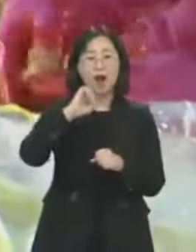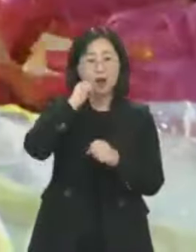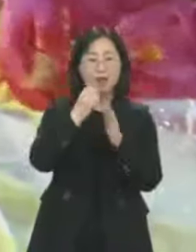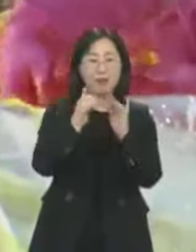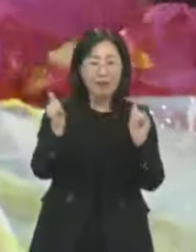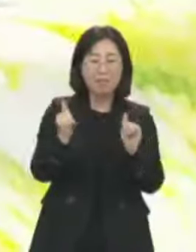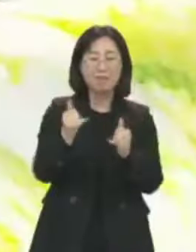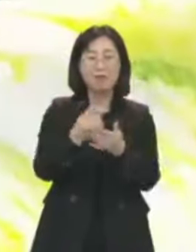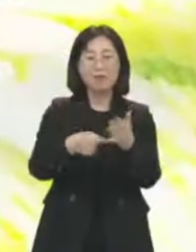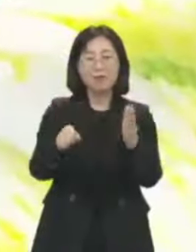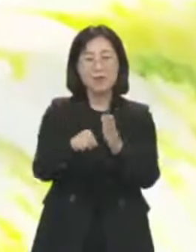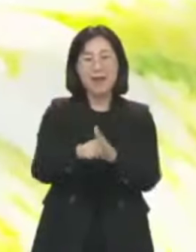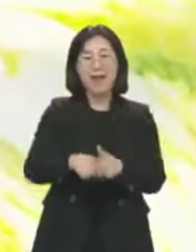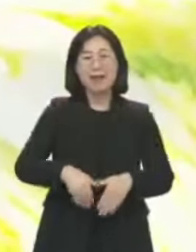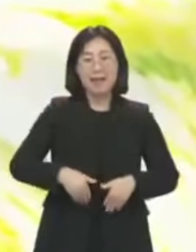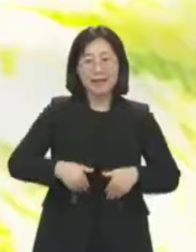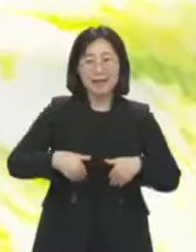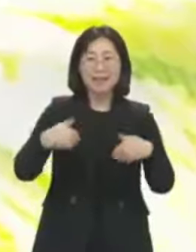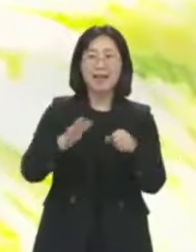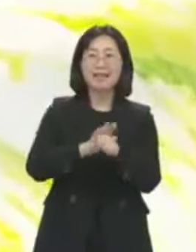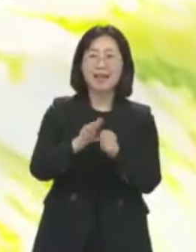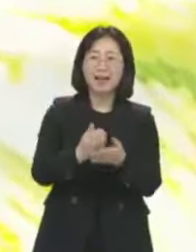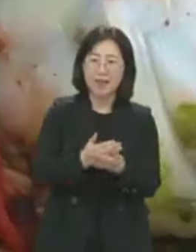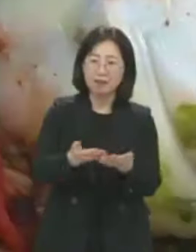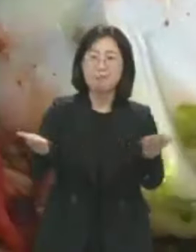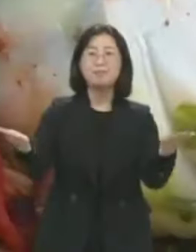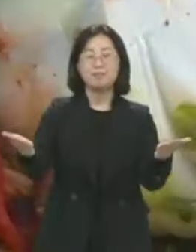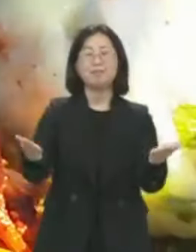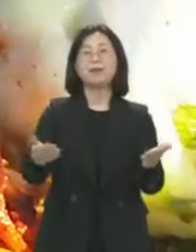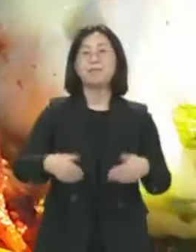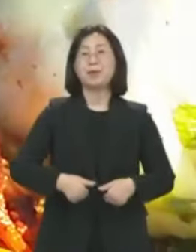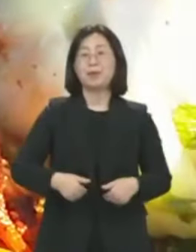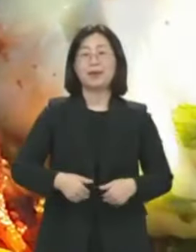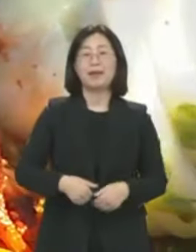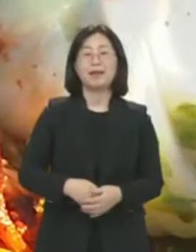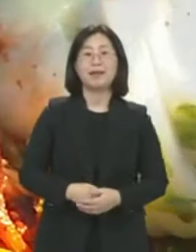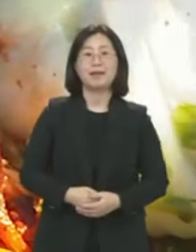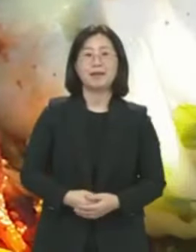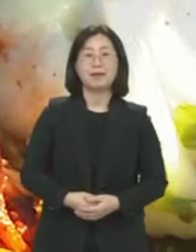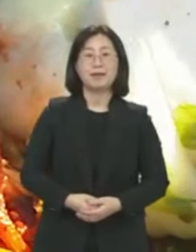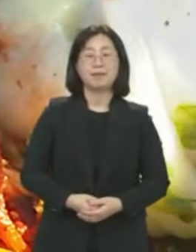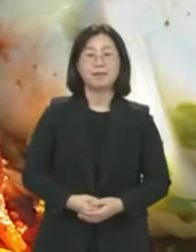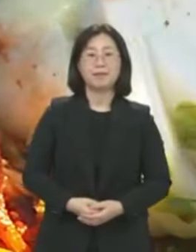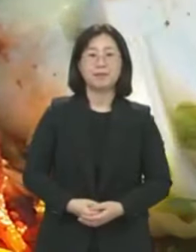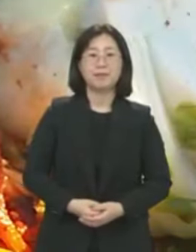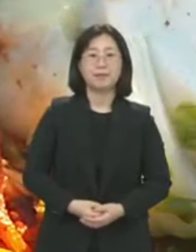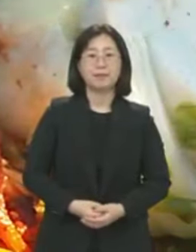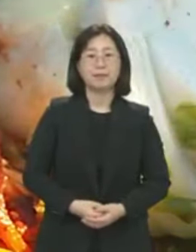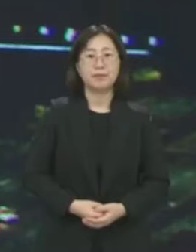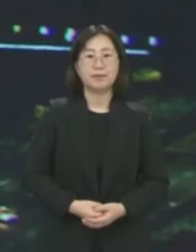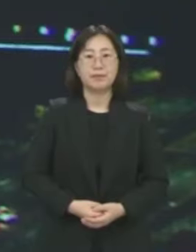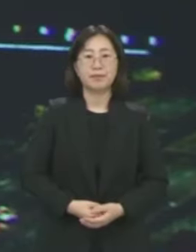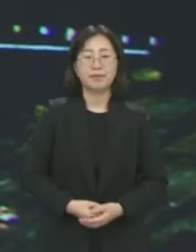따뜻한 온정이 그 어느 해보다 필요해 보입니다. TJB 이선학입니다.